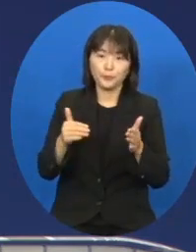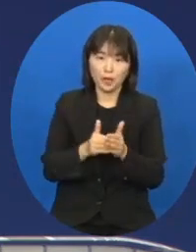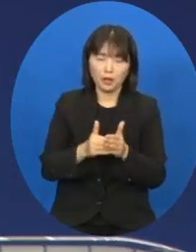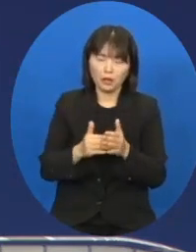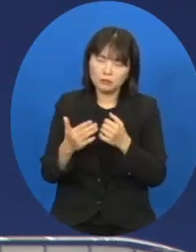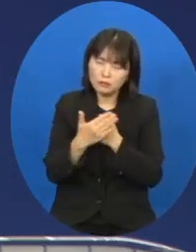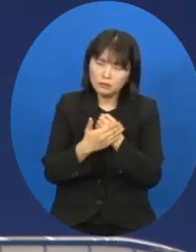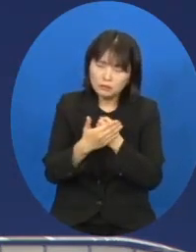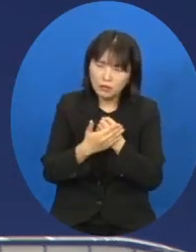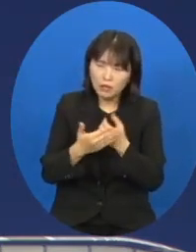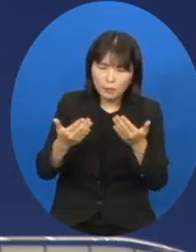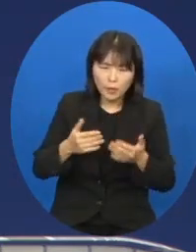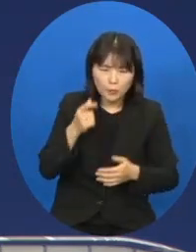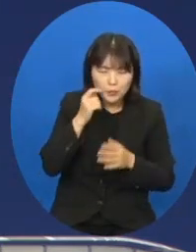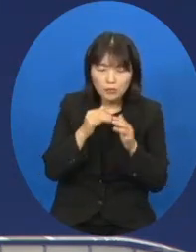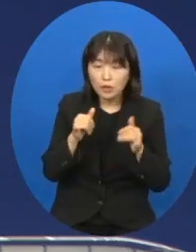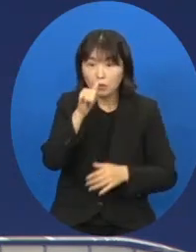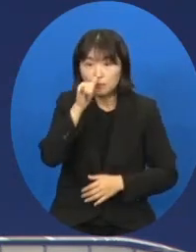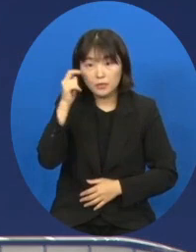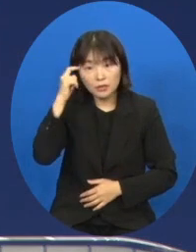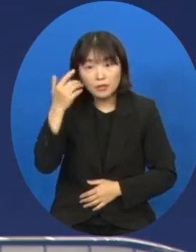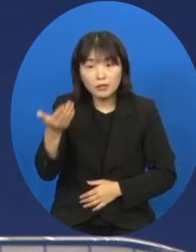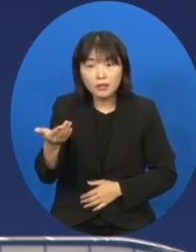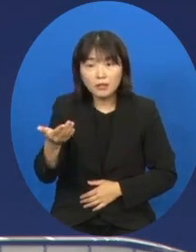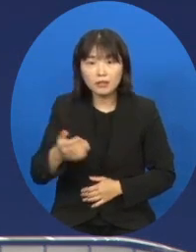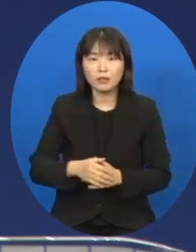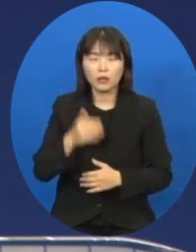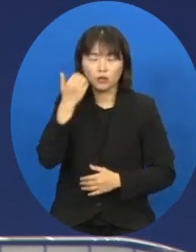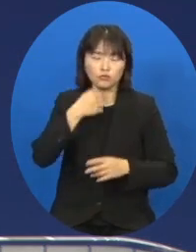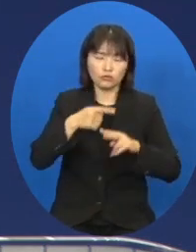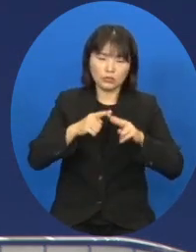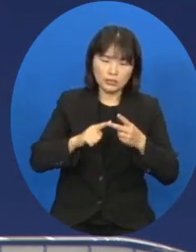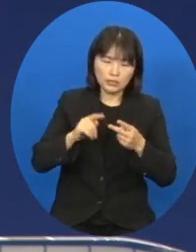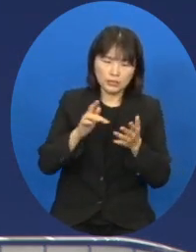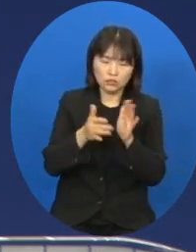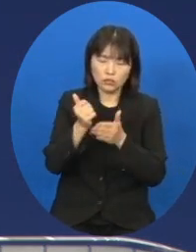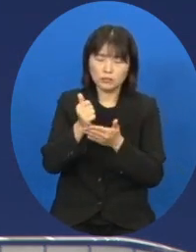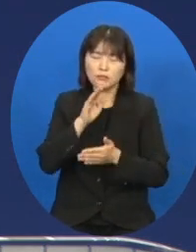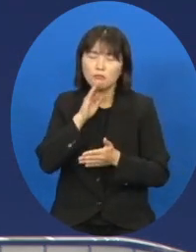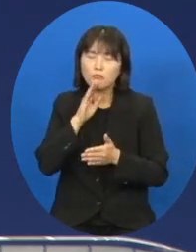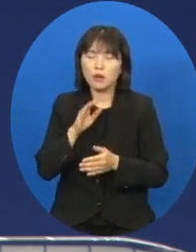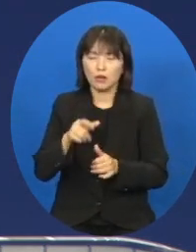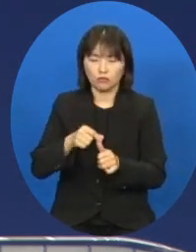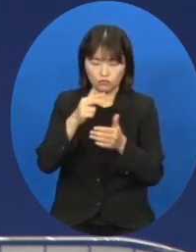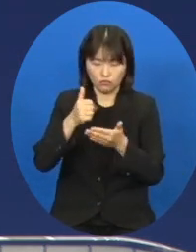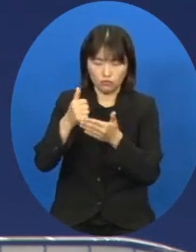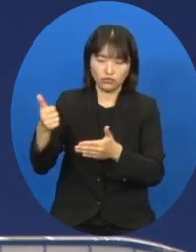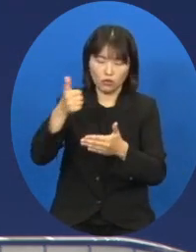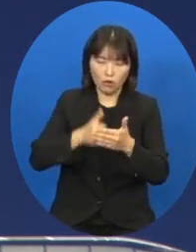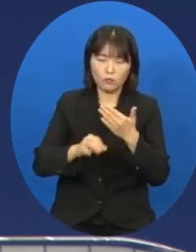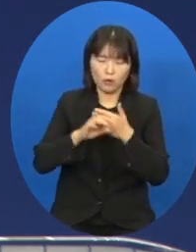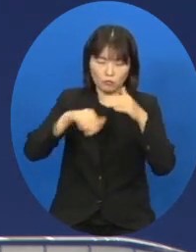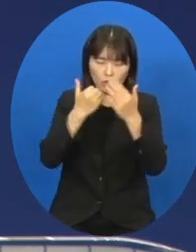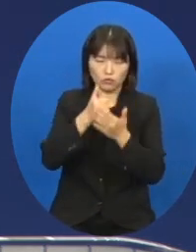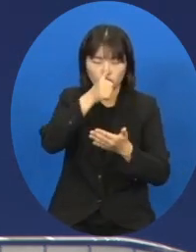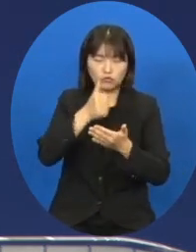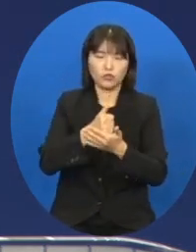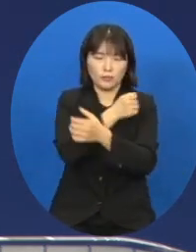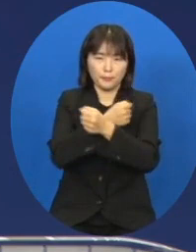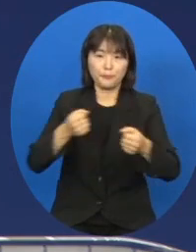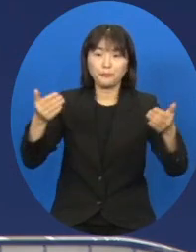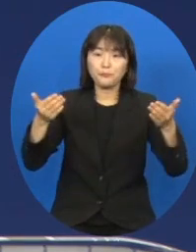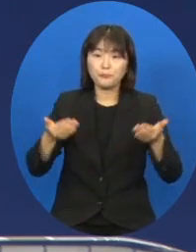않은 분이 있나요? 누구든지 예수님을 정말 구주로 영접하면 모든 죄가 사함 받고